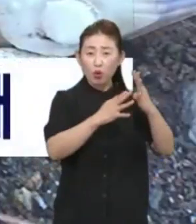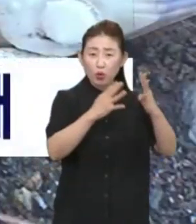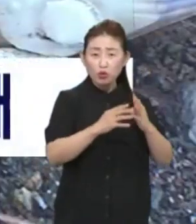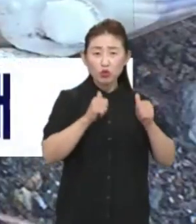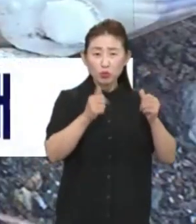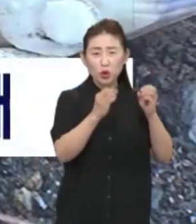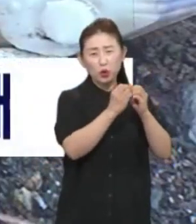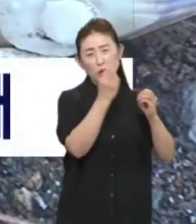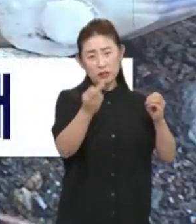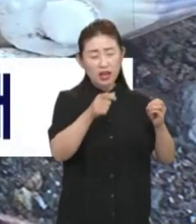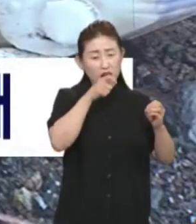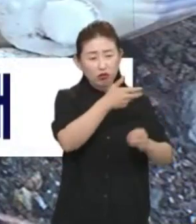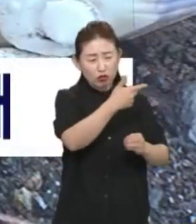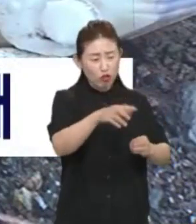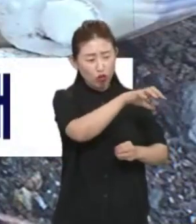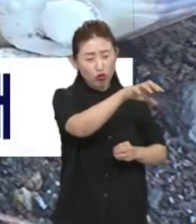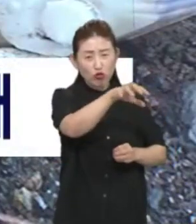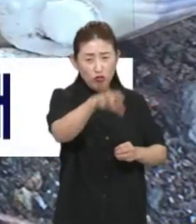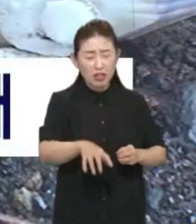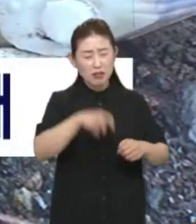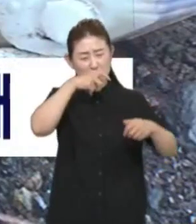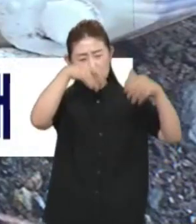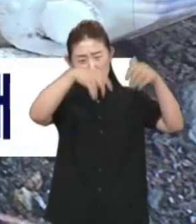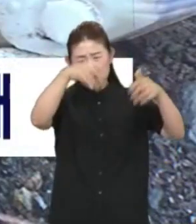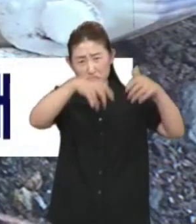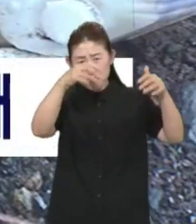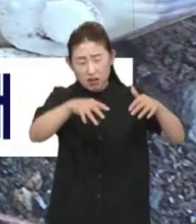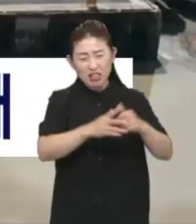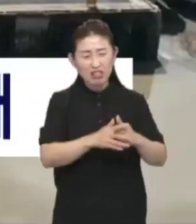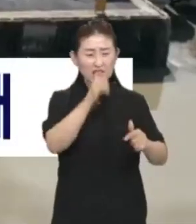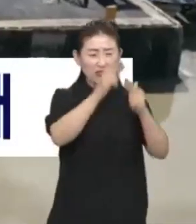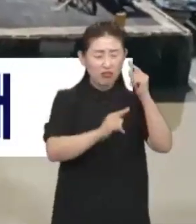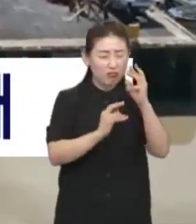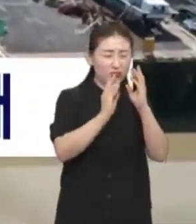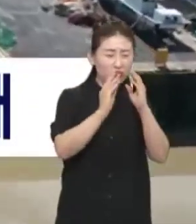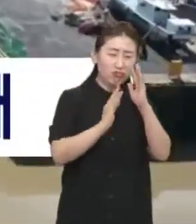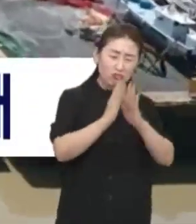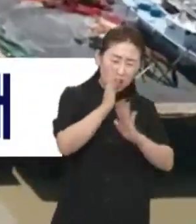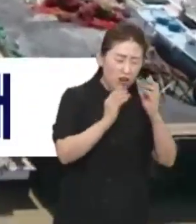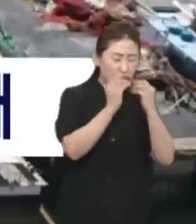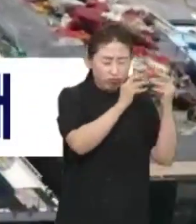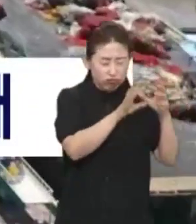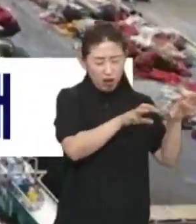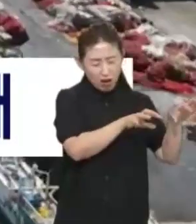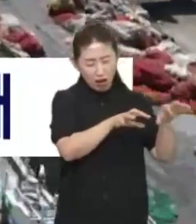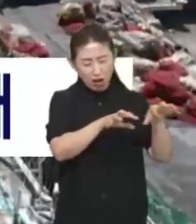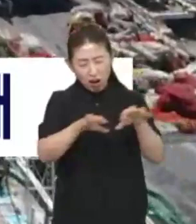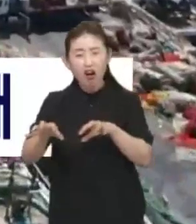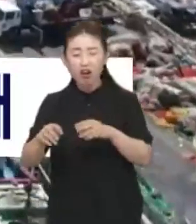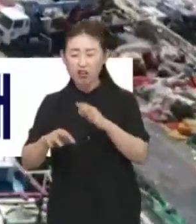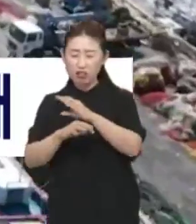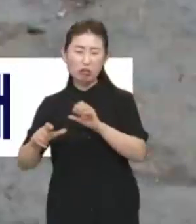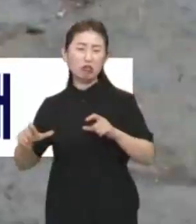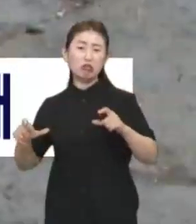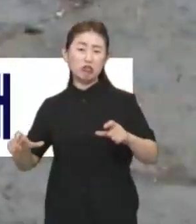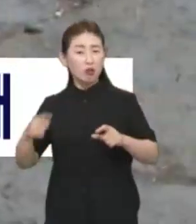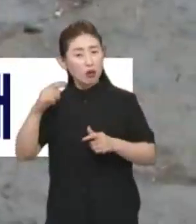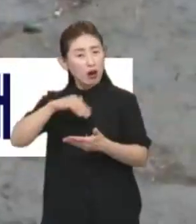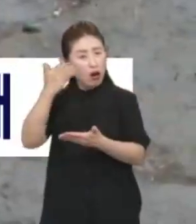서천군은 폭우 피해를 본 공주, 부여, 논산 등 금강숙의 상류 시군에서 유입된 부유 쓰레기가 당초